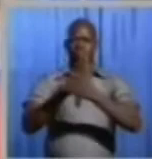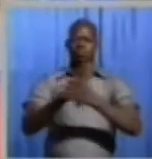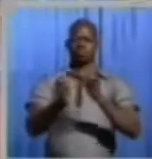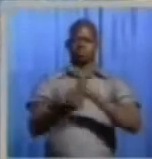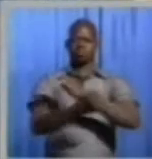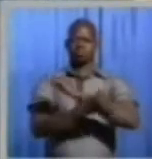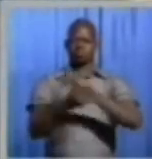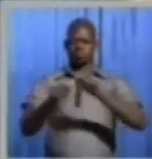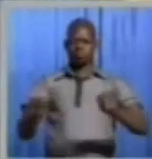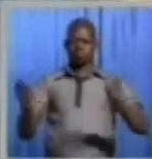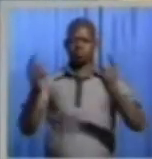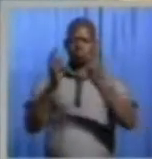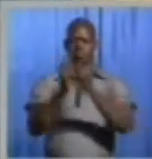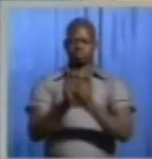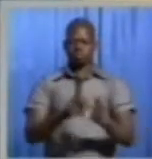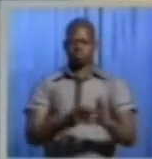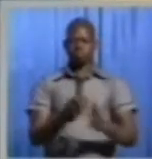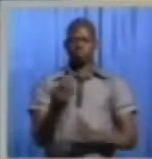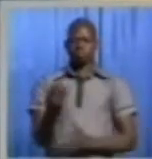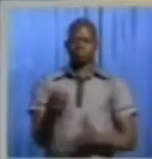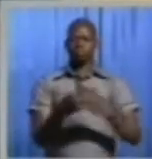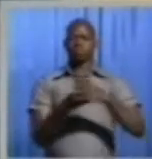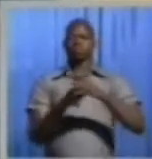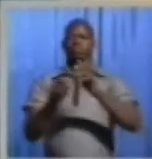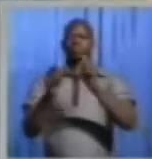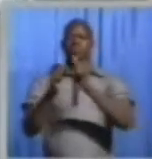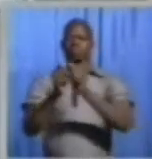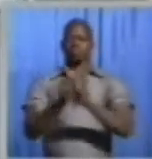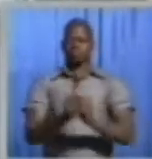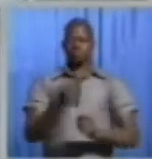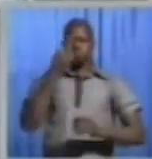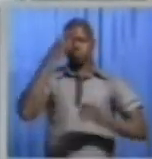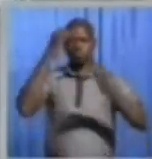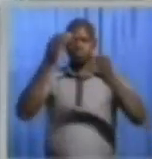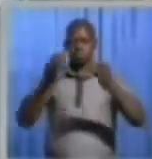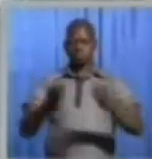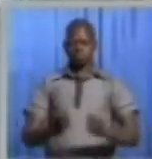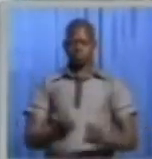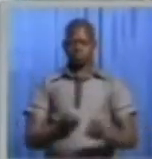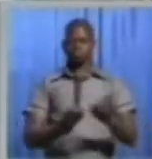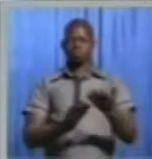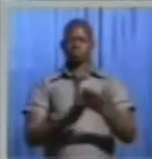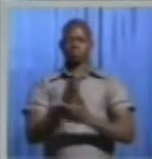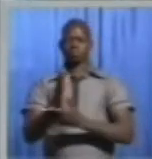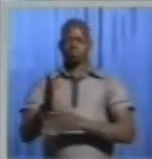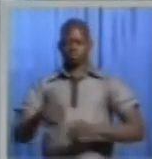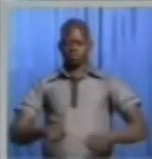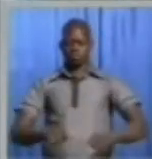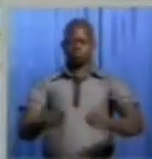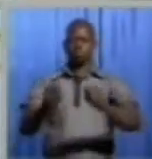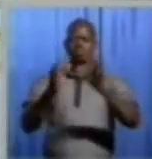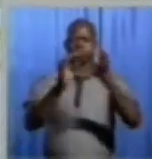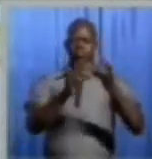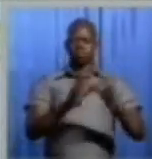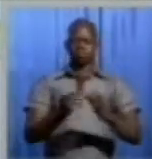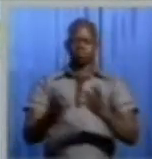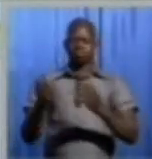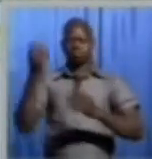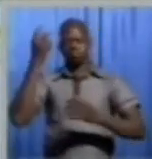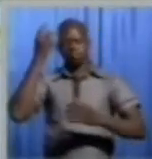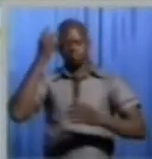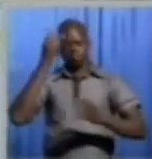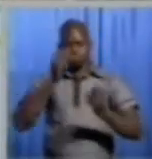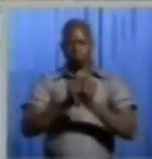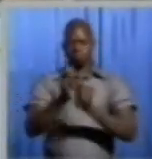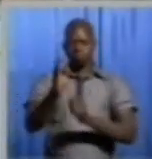restent confrontés. 2014 commence donc avec des engagements de part et d'autre pour la poursuite du partenariat diplomatique avec le Burkina